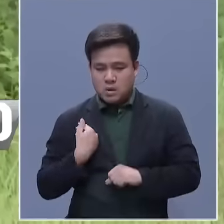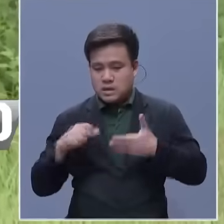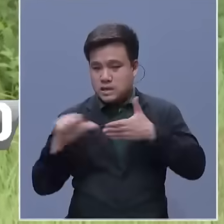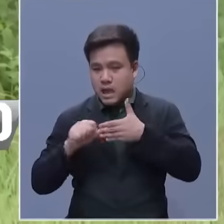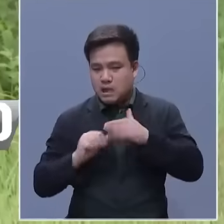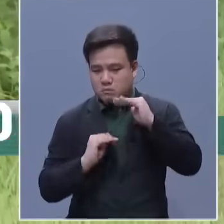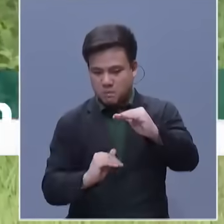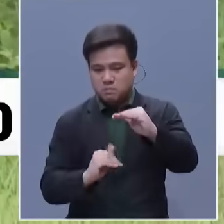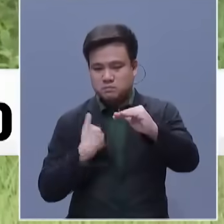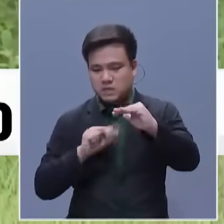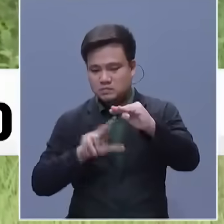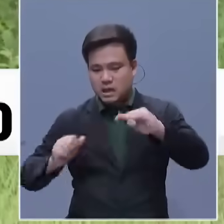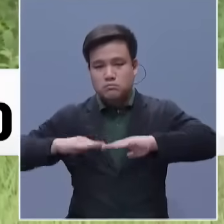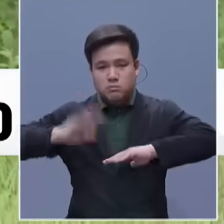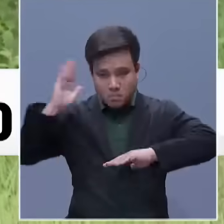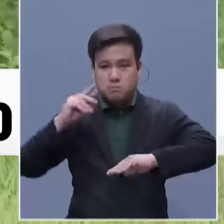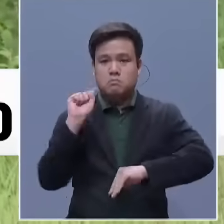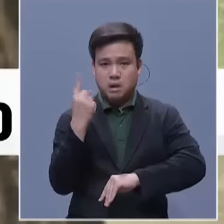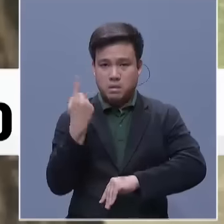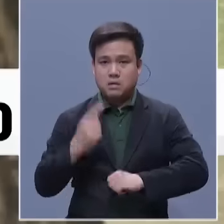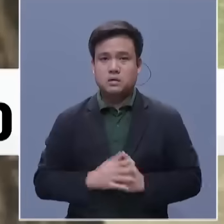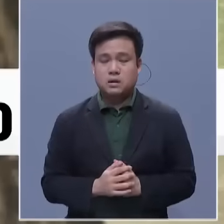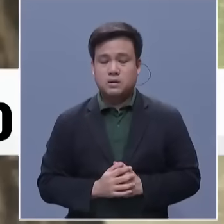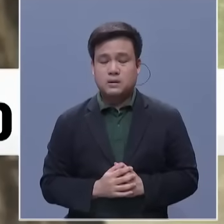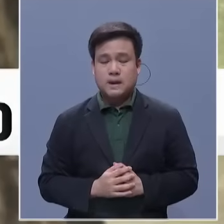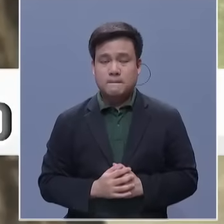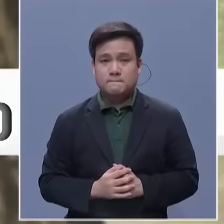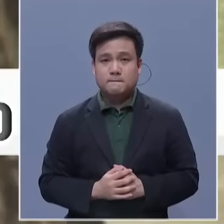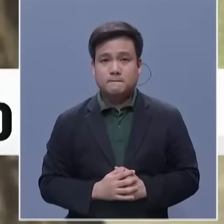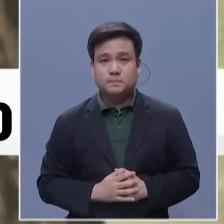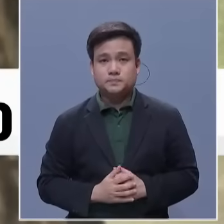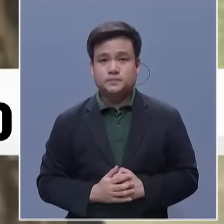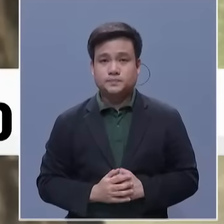บาทได้รับความช่วยเหลือตรงนี้ด้วยอ่ะลองฟังเสียงดูก่อนนะครับ